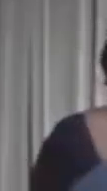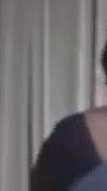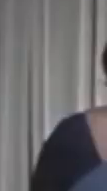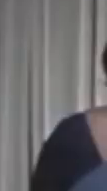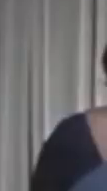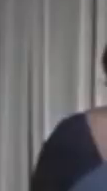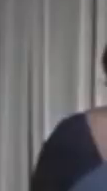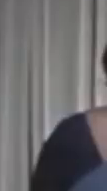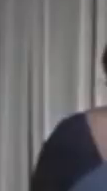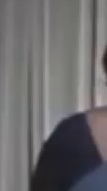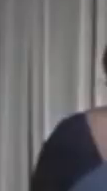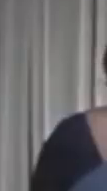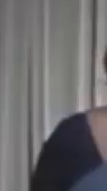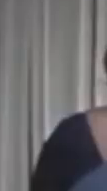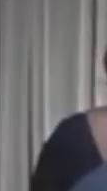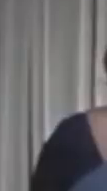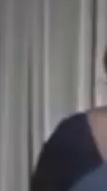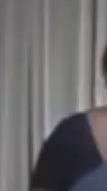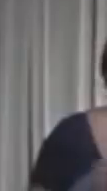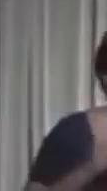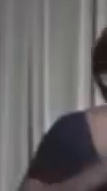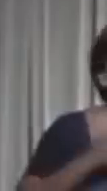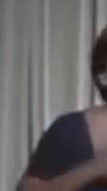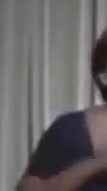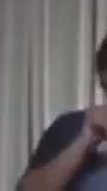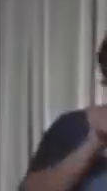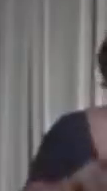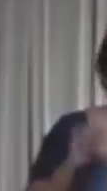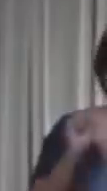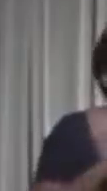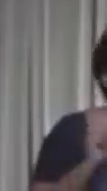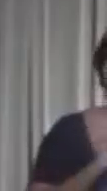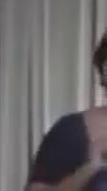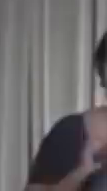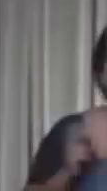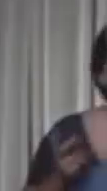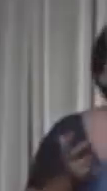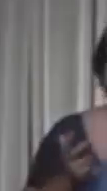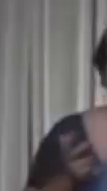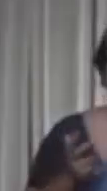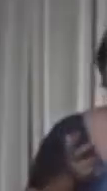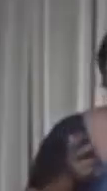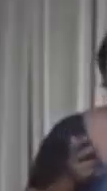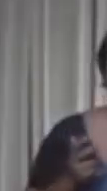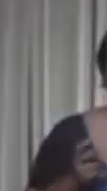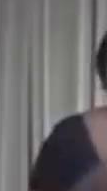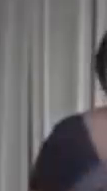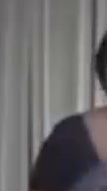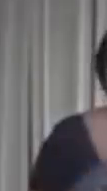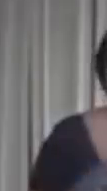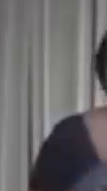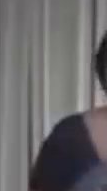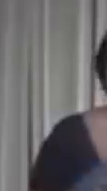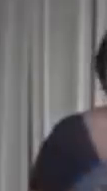நீண்ட காலத்துக்கு உங்களால் நின்று பிடிக்க முடியாது என்பதை நீங்கள் தெரிந்து வைத்துக் கொள்ளுங்கள். கால அதாவது உலகம் அதாவது எங்களுக்கு முன்னால் பின்னால்